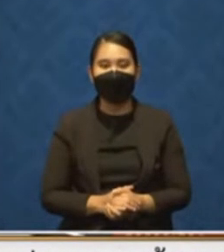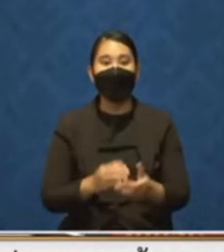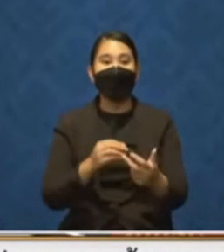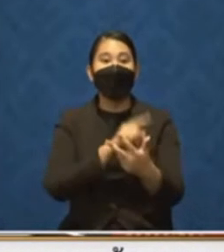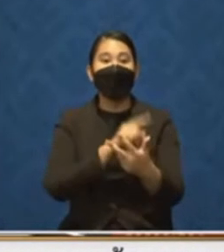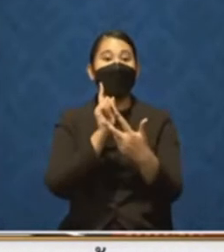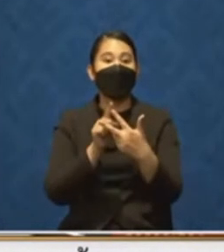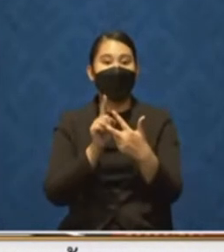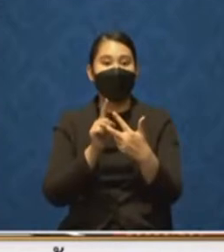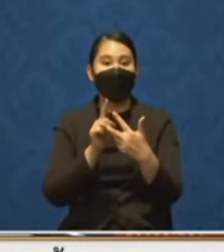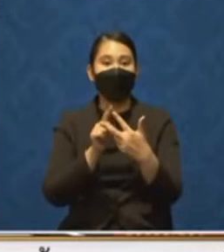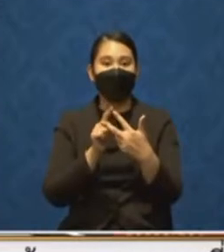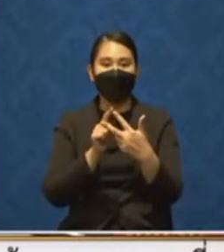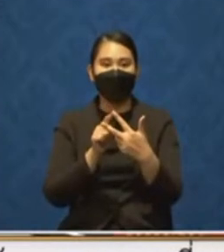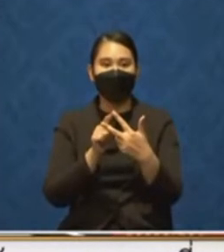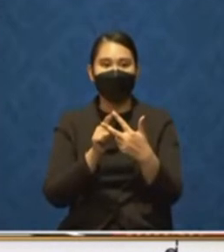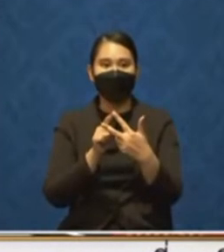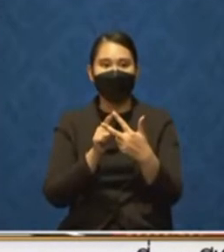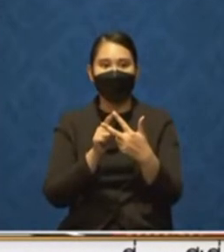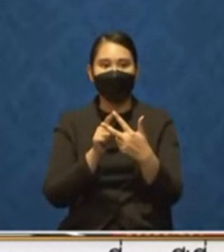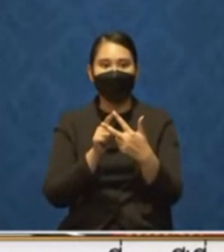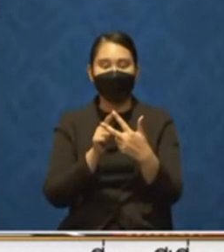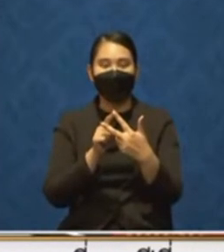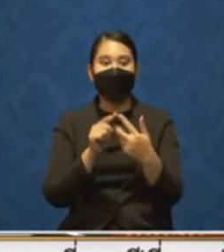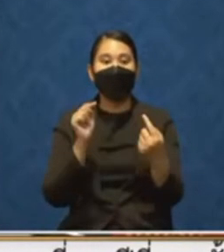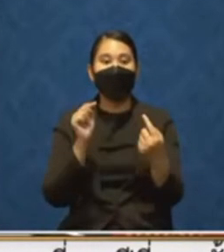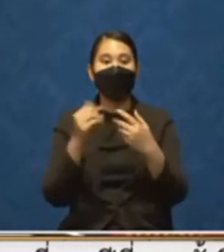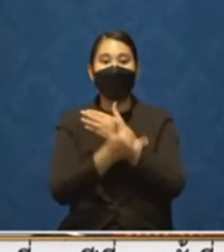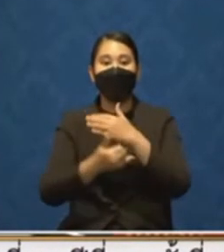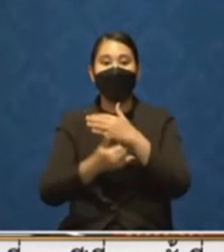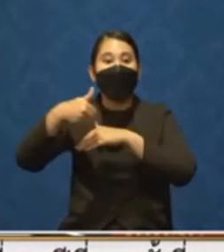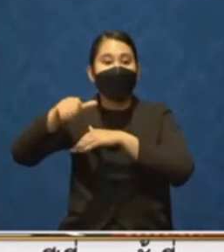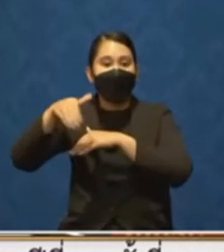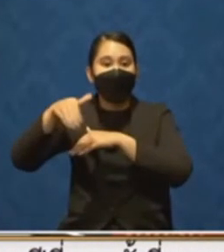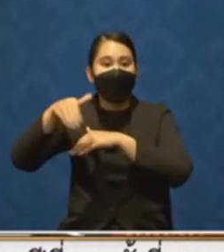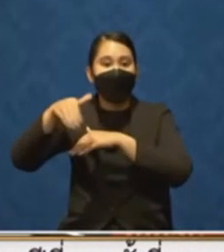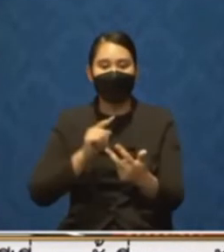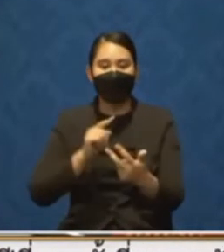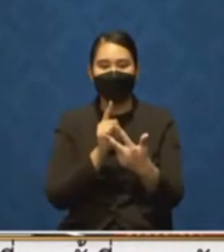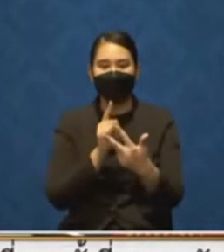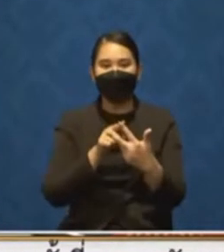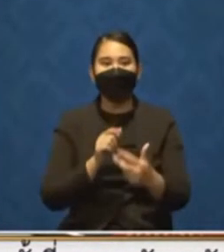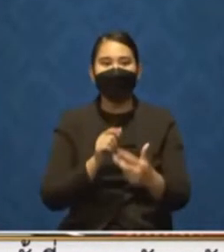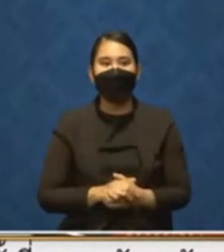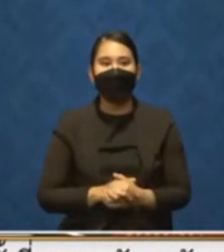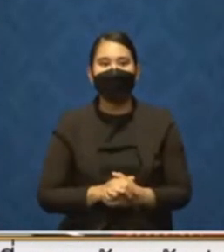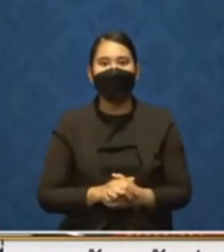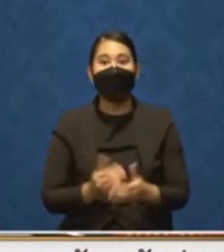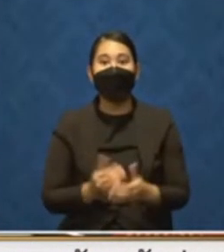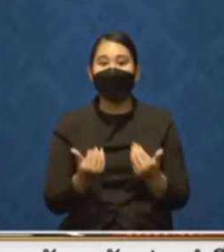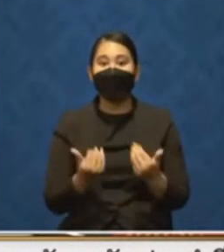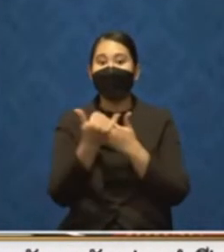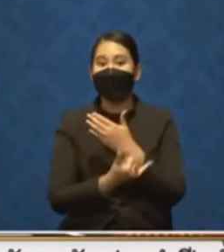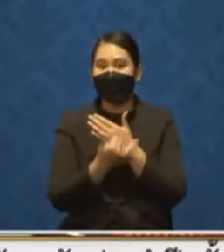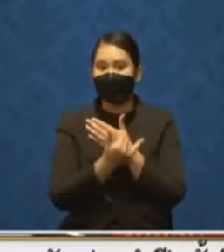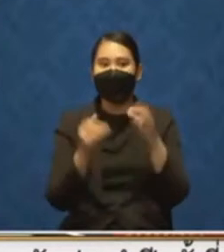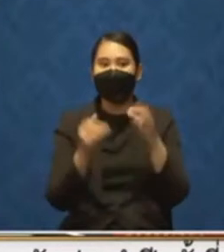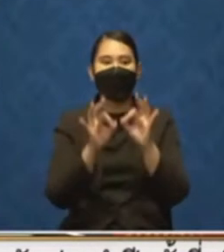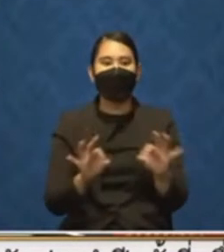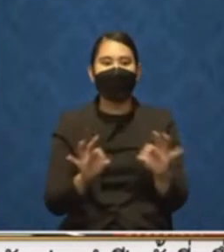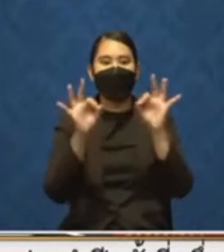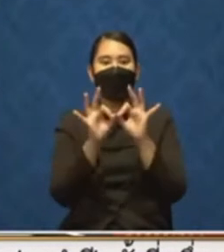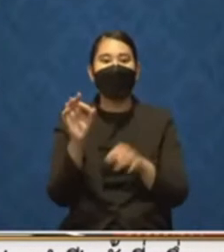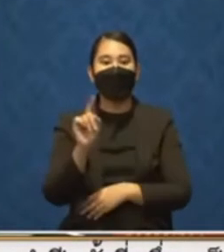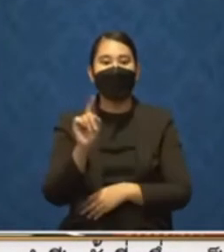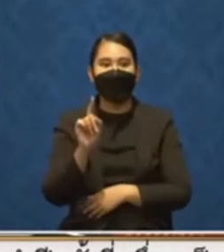ของประเทศไทยในต่างประเทศครับท่านประธานคุณพอจะทราบดีครับว่าอาการต่างประเทศตอนนี้สำคัญกับประเทศไทยอย่างไรไม่ว่า